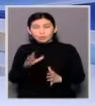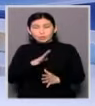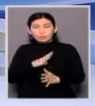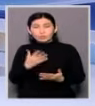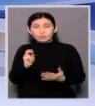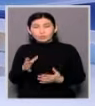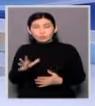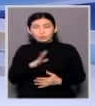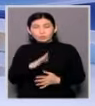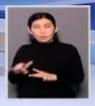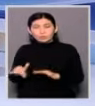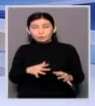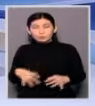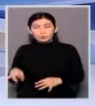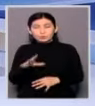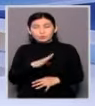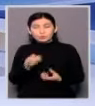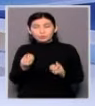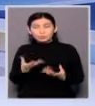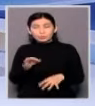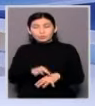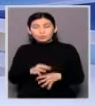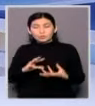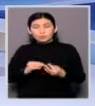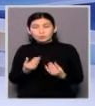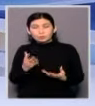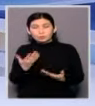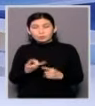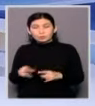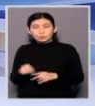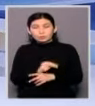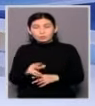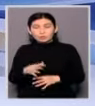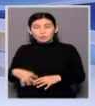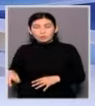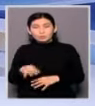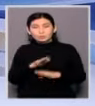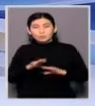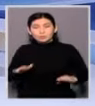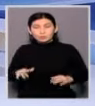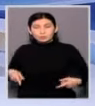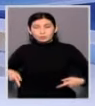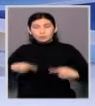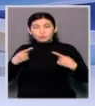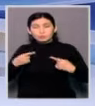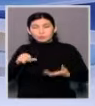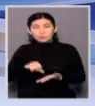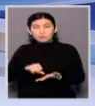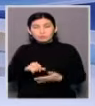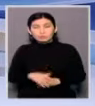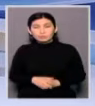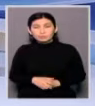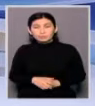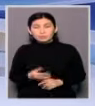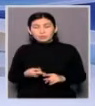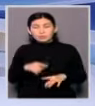а как обстоят дела в регионе? Сколько пациентов сегодня получают лечение в областном детском реабилитационном центре?